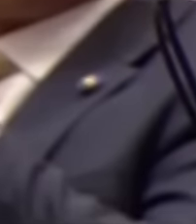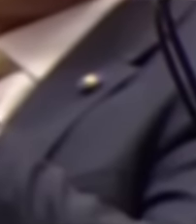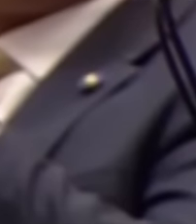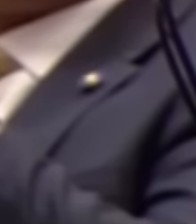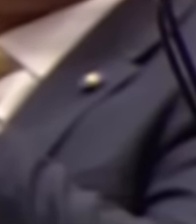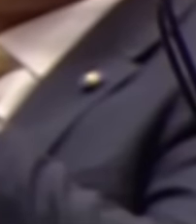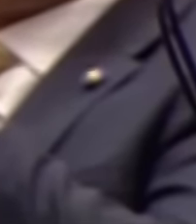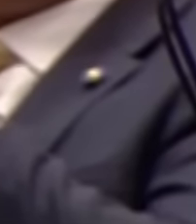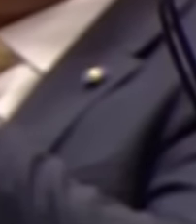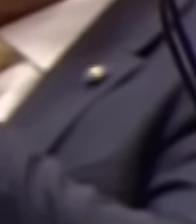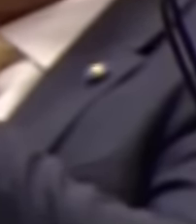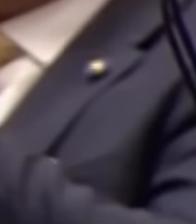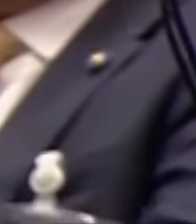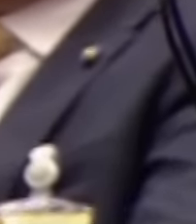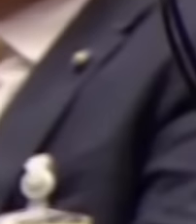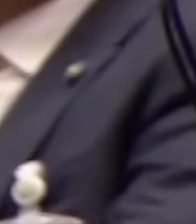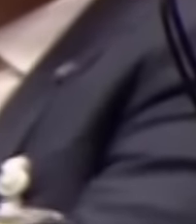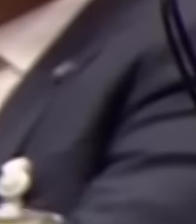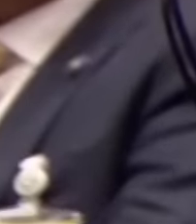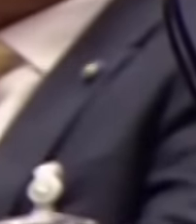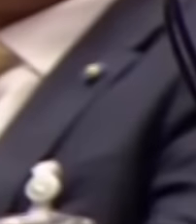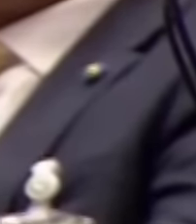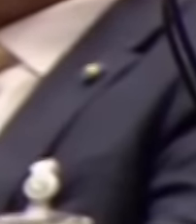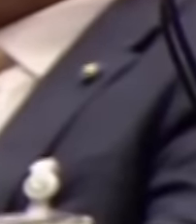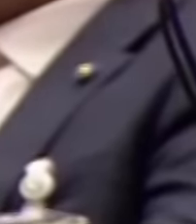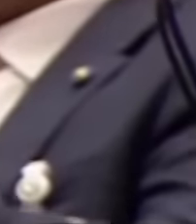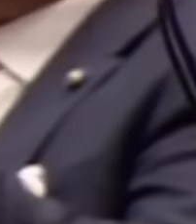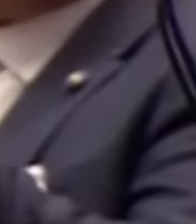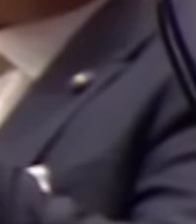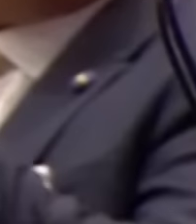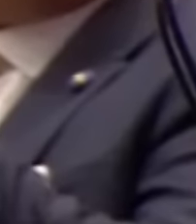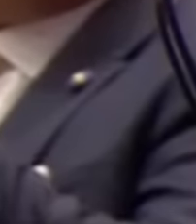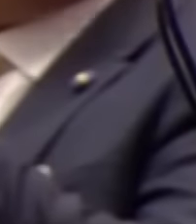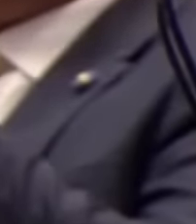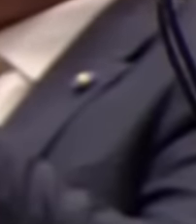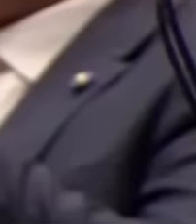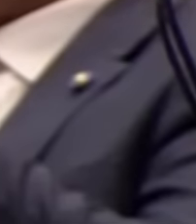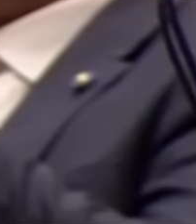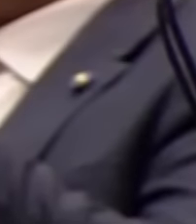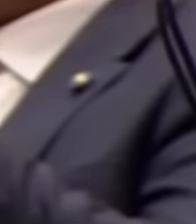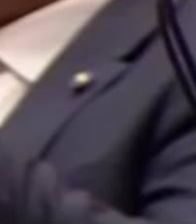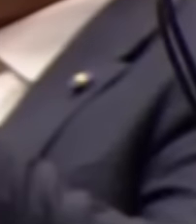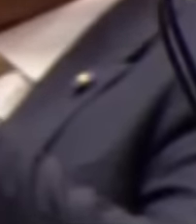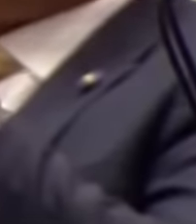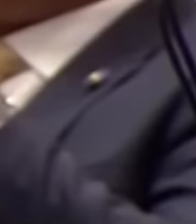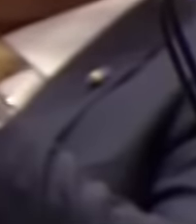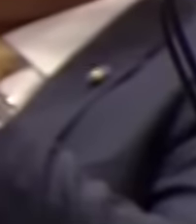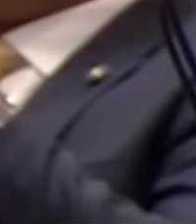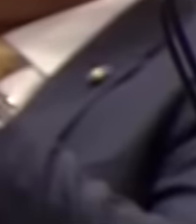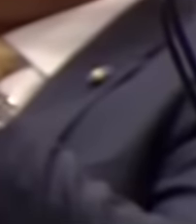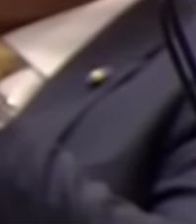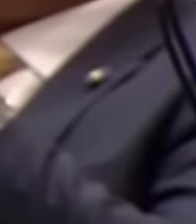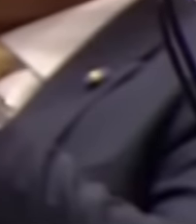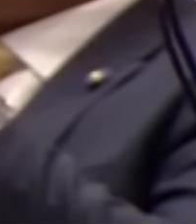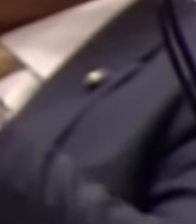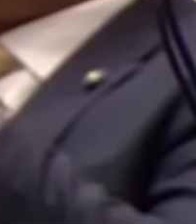ต่อเลยใช่ไหมฮะท่านประธานสภาครับผมนิโรธครับ เดี๋ยวก่อนครับ นิดเดียวครับท่าน จะมาเกี่ยวเนื่องหรือเปล่าครับ เกี่ยวเนื่อง